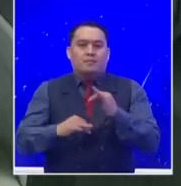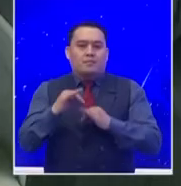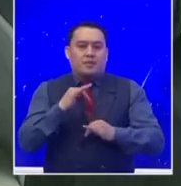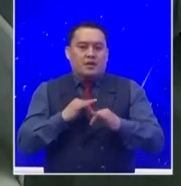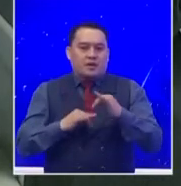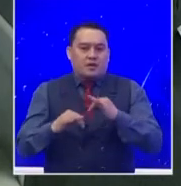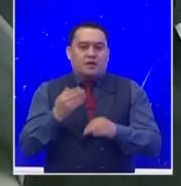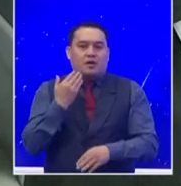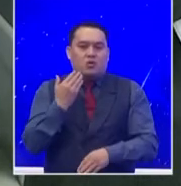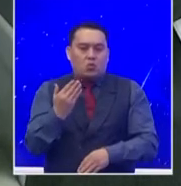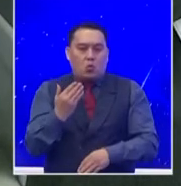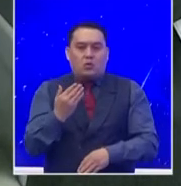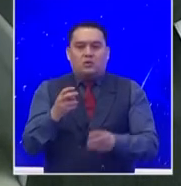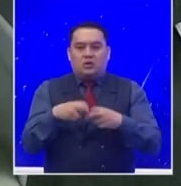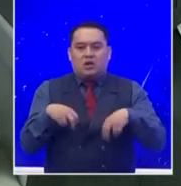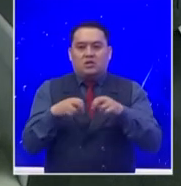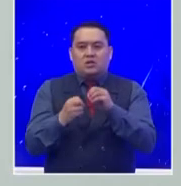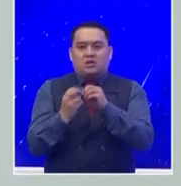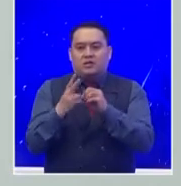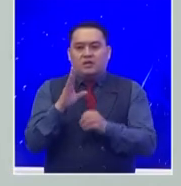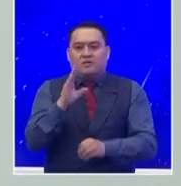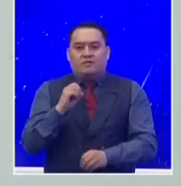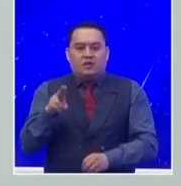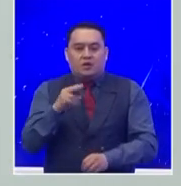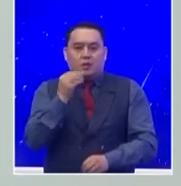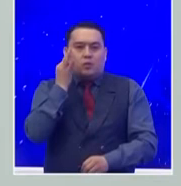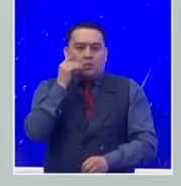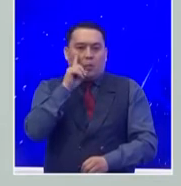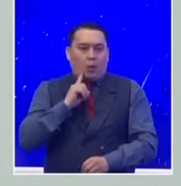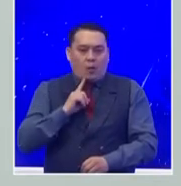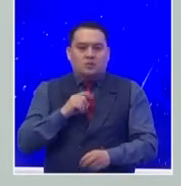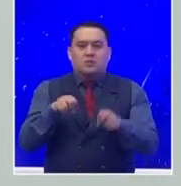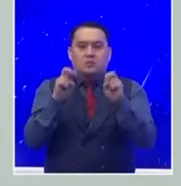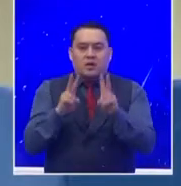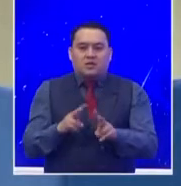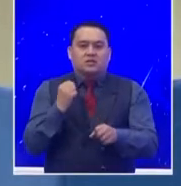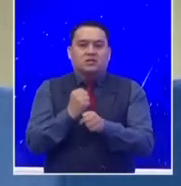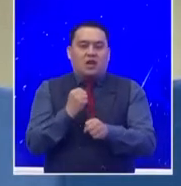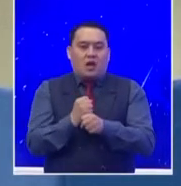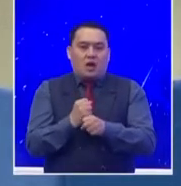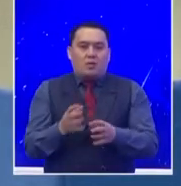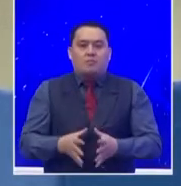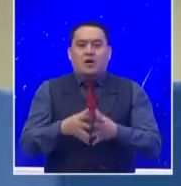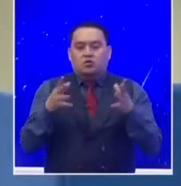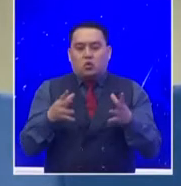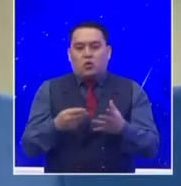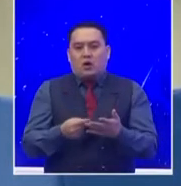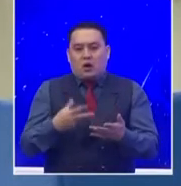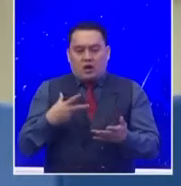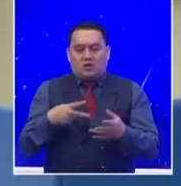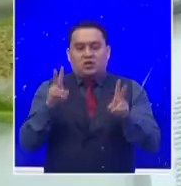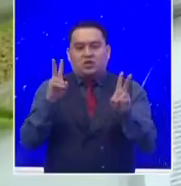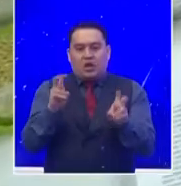Ранона Жалель-Кызы. Она изучила 12 видов пчелиной продукции и вместе со специалистом сделала обширный анализ. Его тема